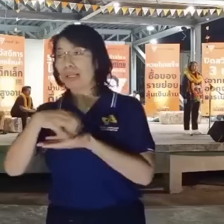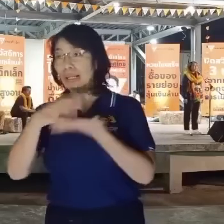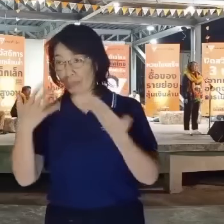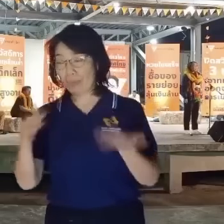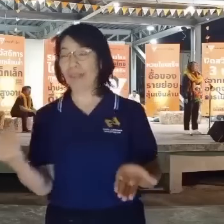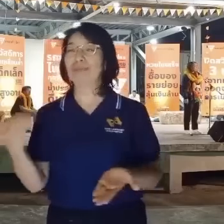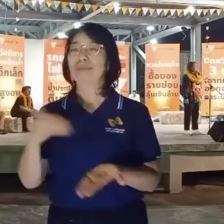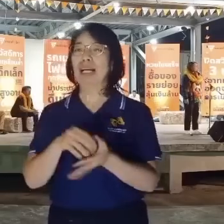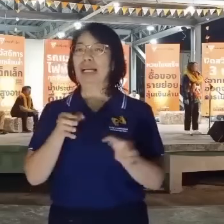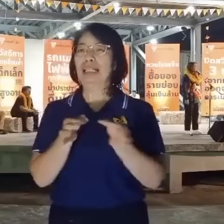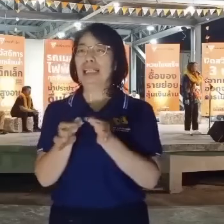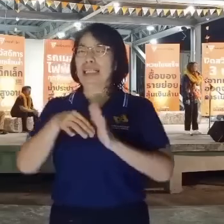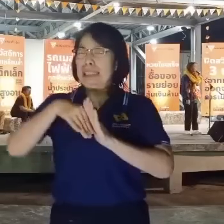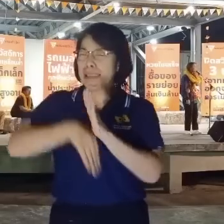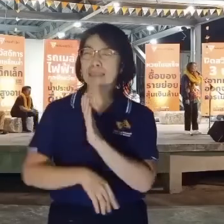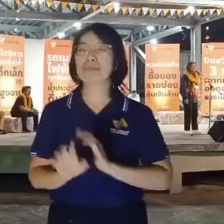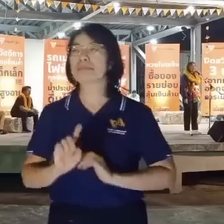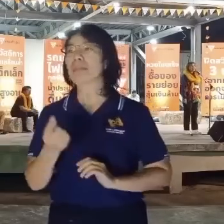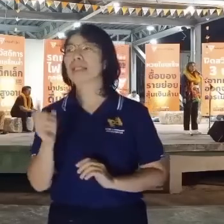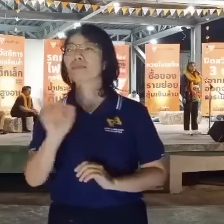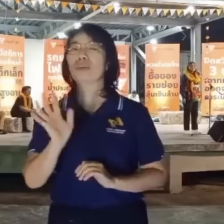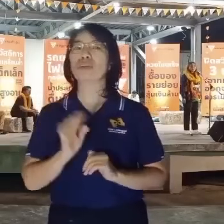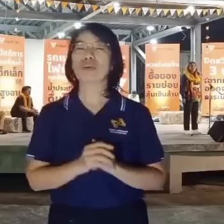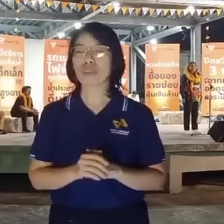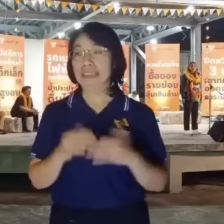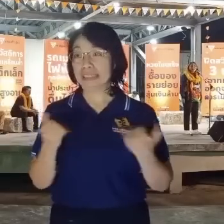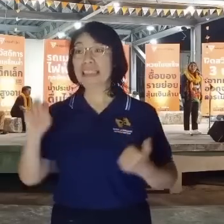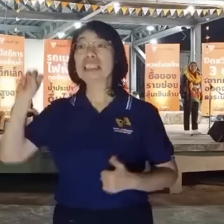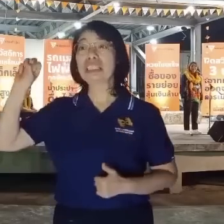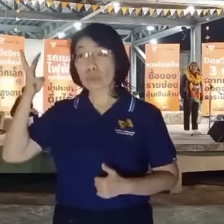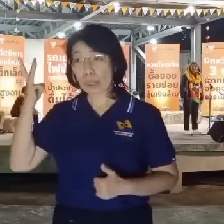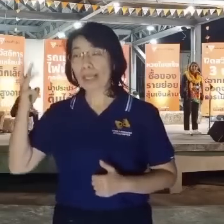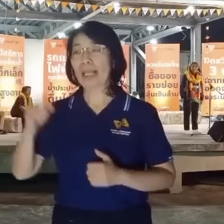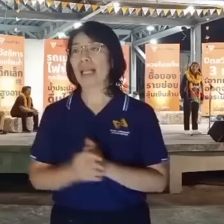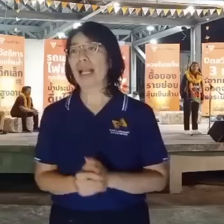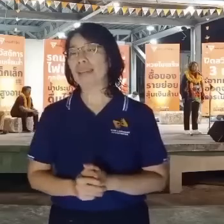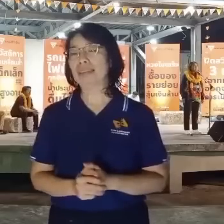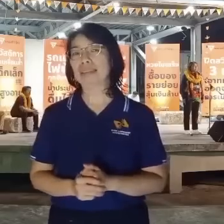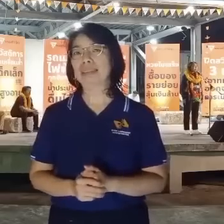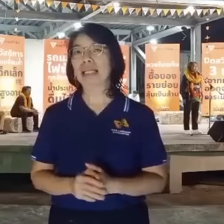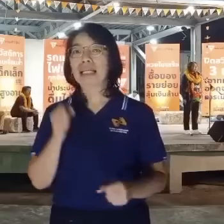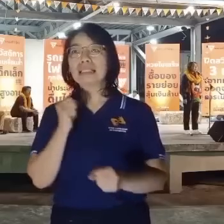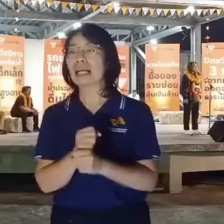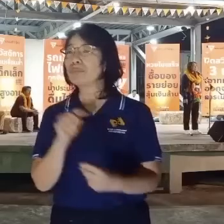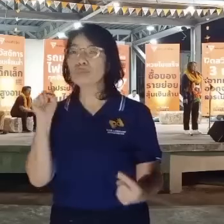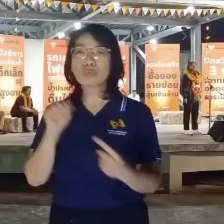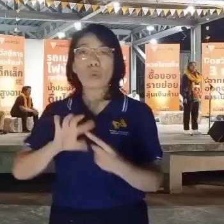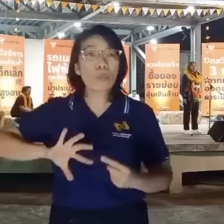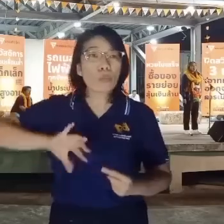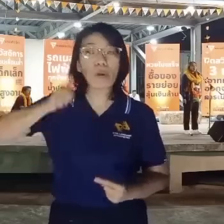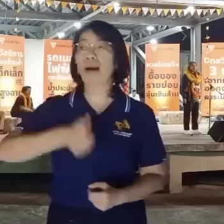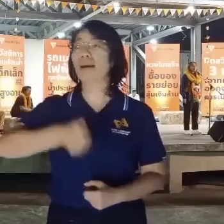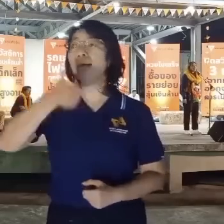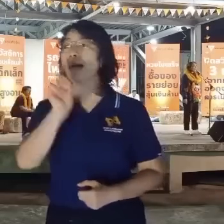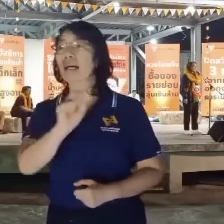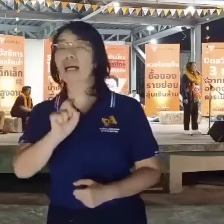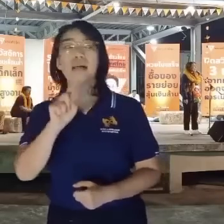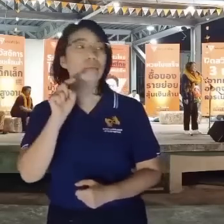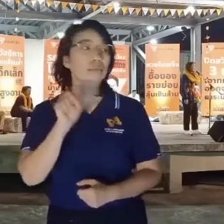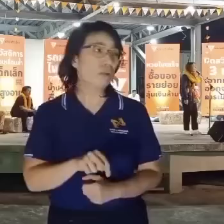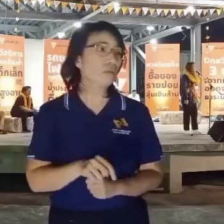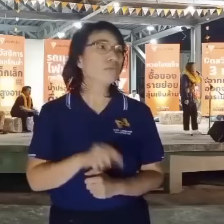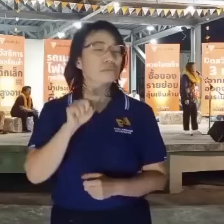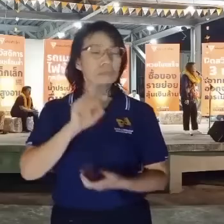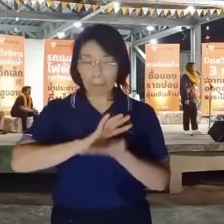งแต่ก็ต้องบอกว่าสวัสดิการจะไม่สามารถที่จะสำเร็จ จะเป็นไปได้ถ้าไม่มีได้มีการ